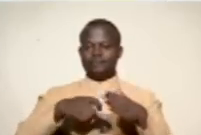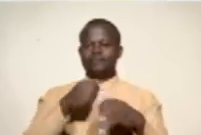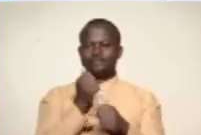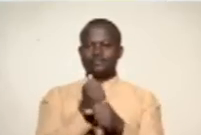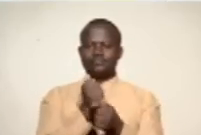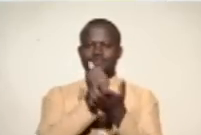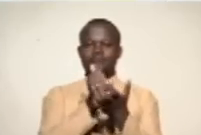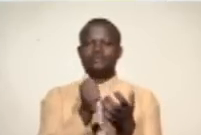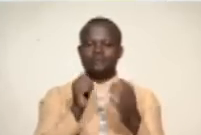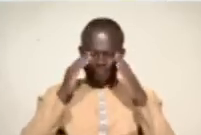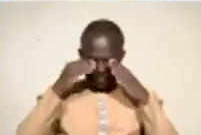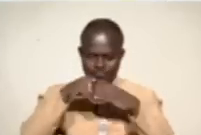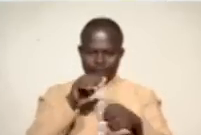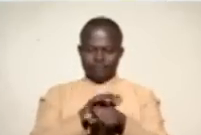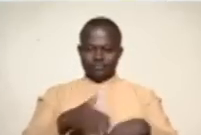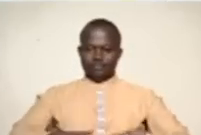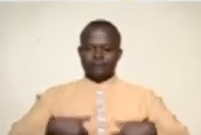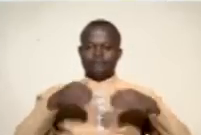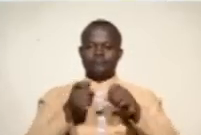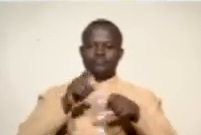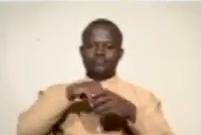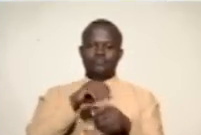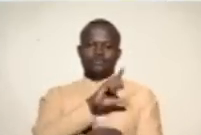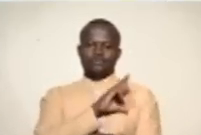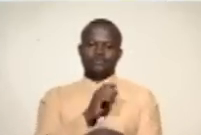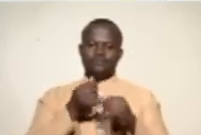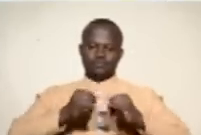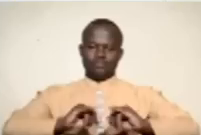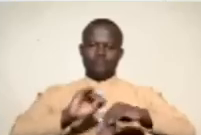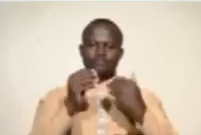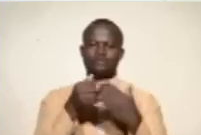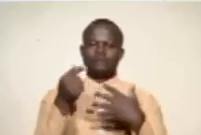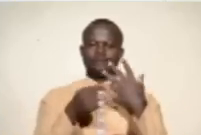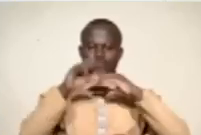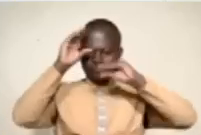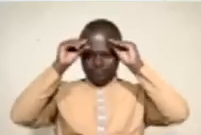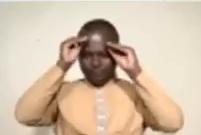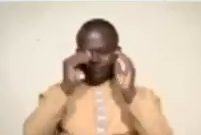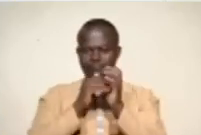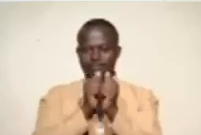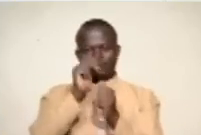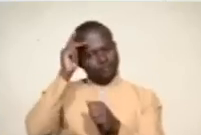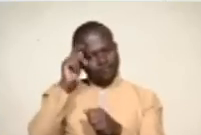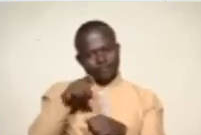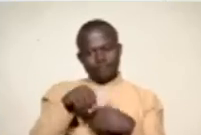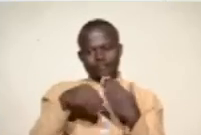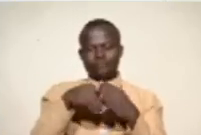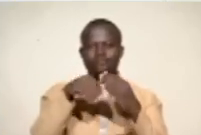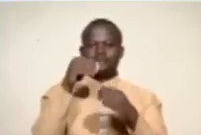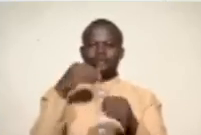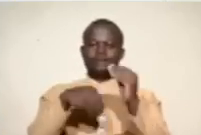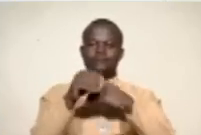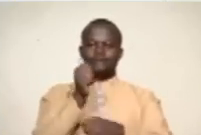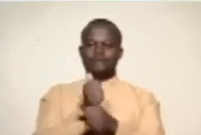zifasha abiganjemo urubyiruko kongera amahirwe yo gushyira mu bikorwa ibyo biga ndetse n'ubumenyi bukenewe ku isoko ry'umurimo.